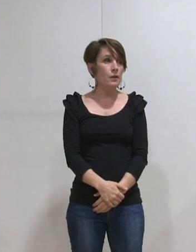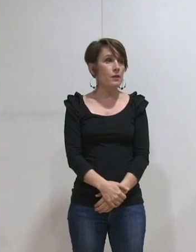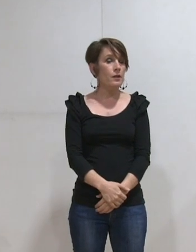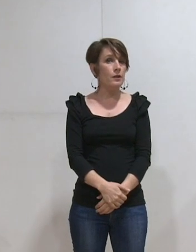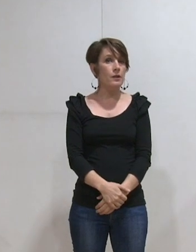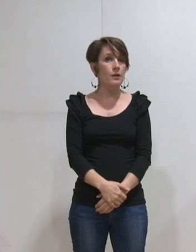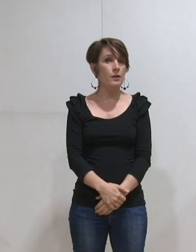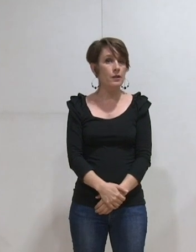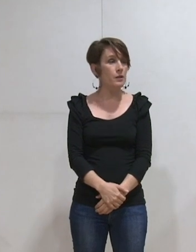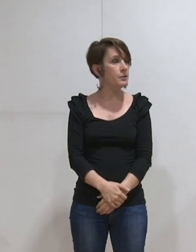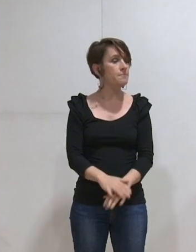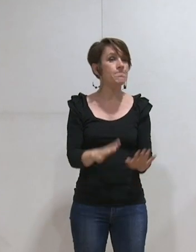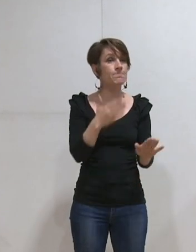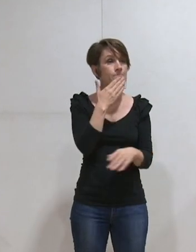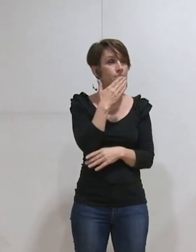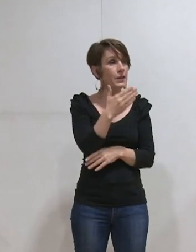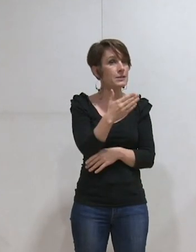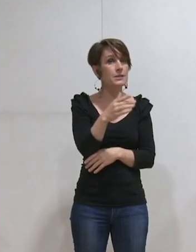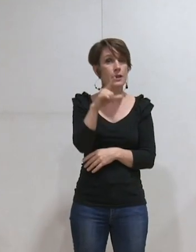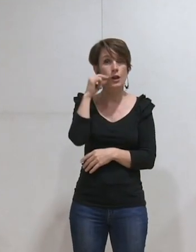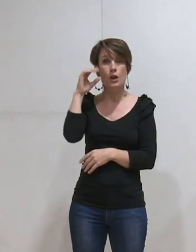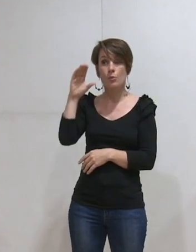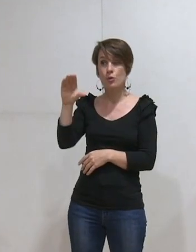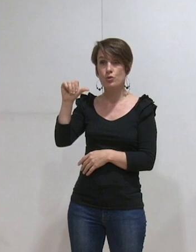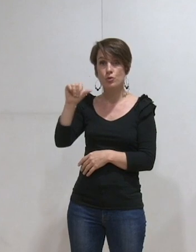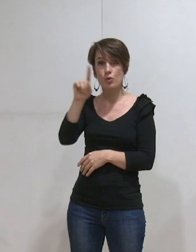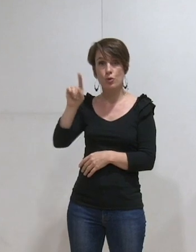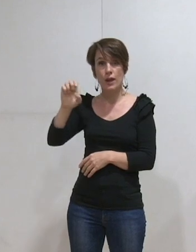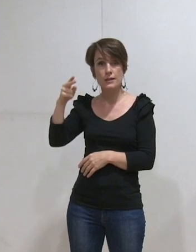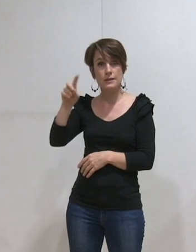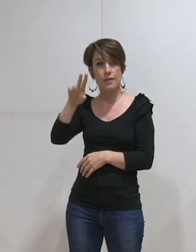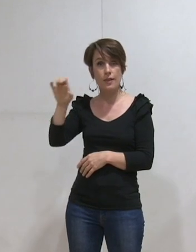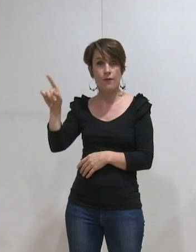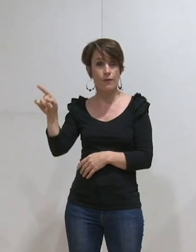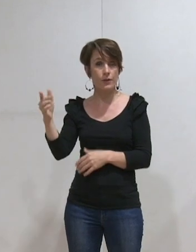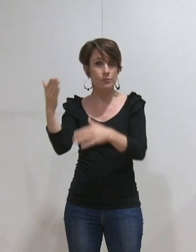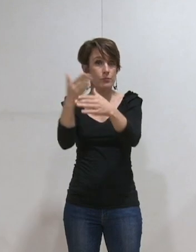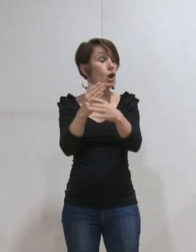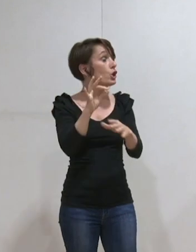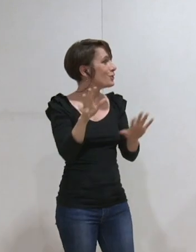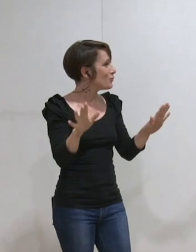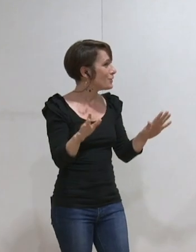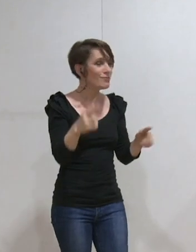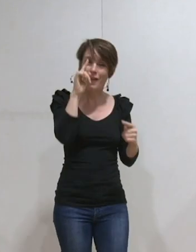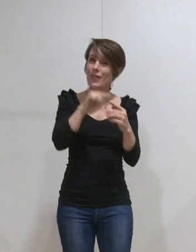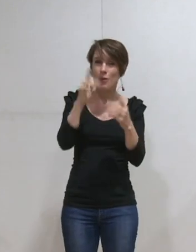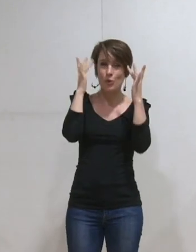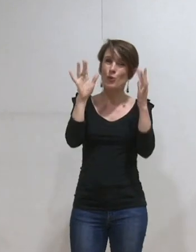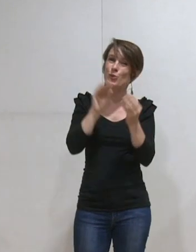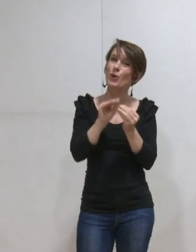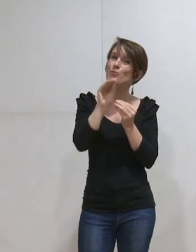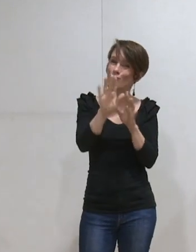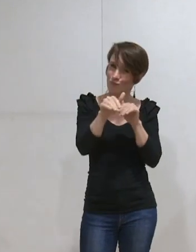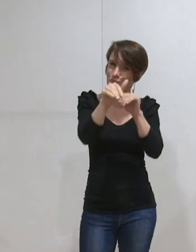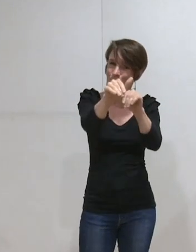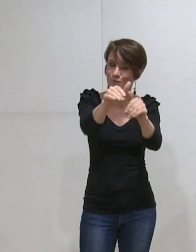curieuses merci Monsieur casen oui pour prolonger l'instant culturel je